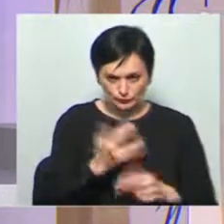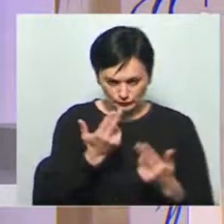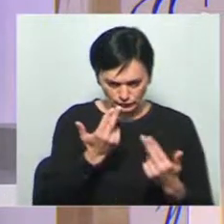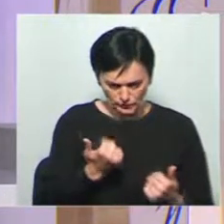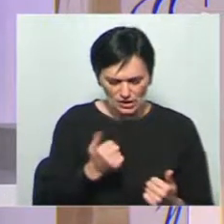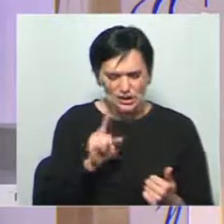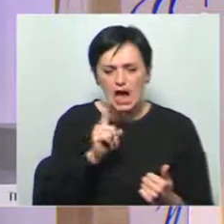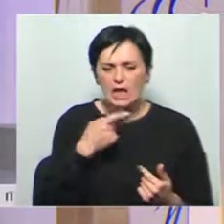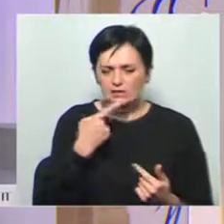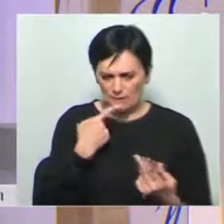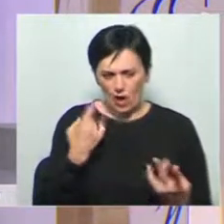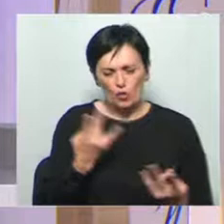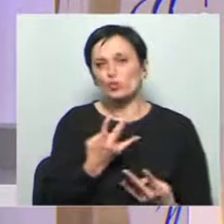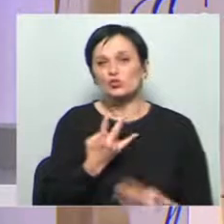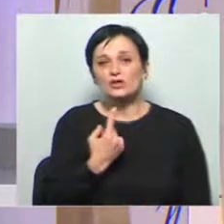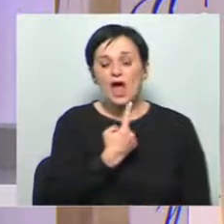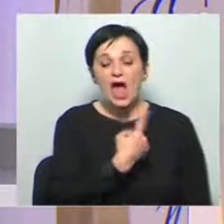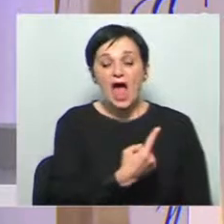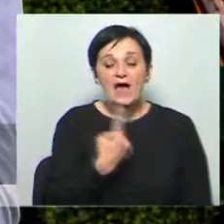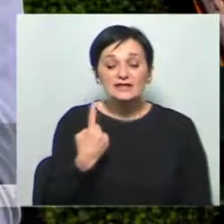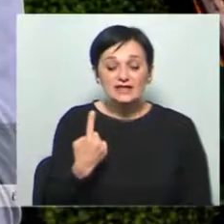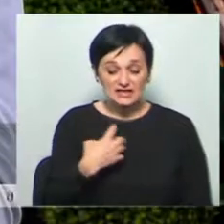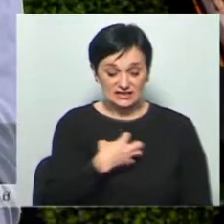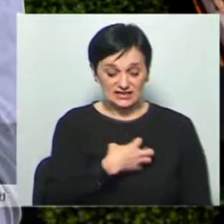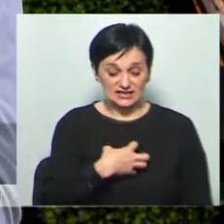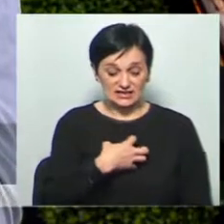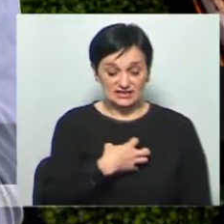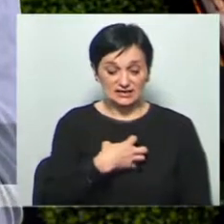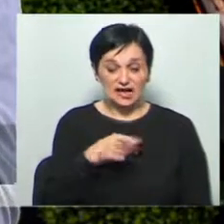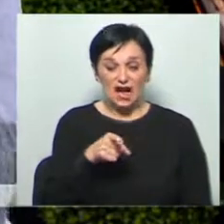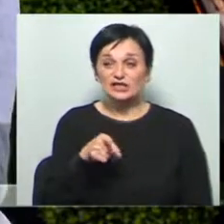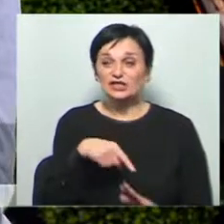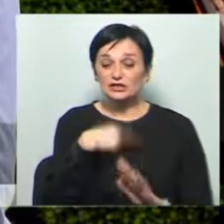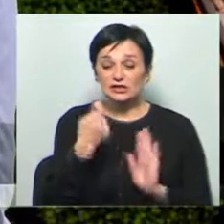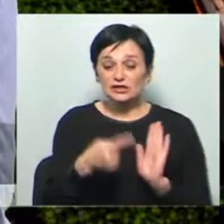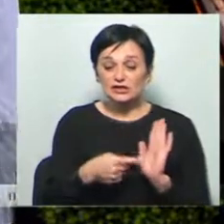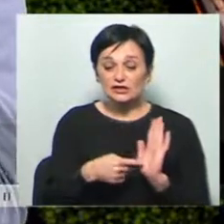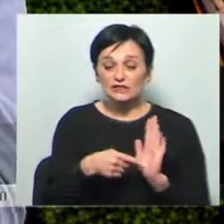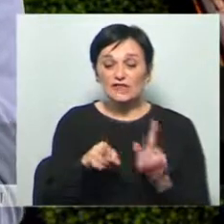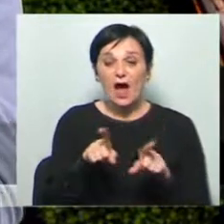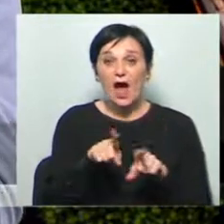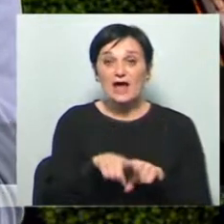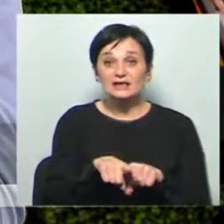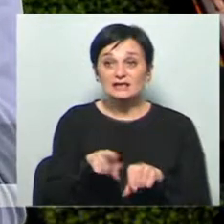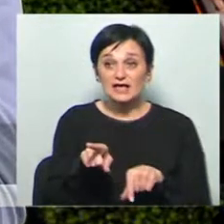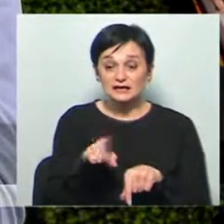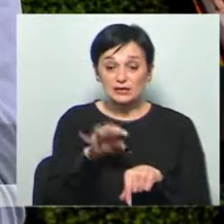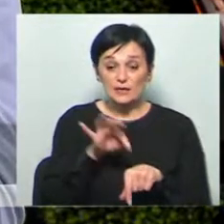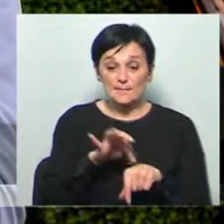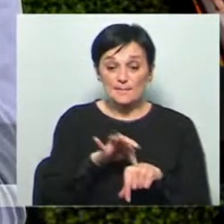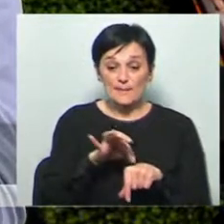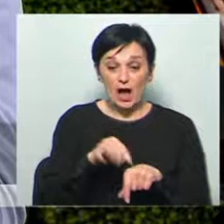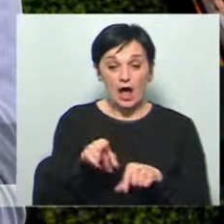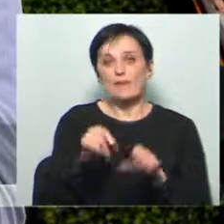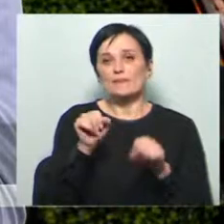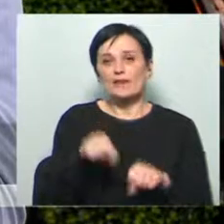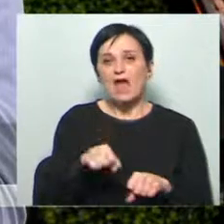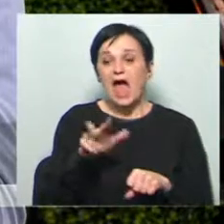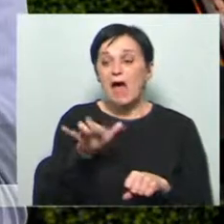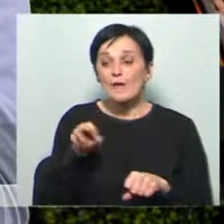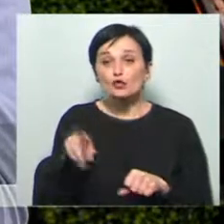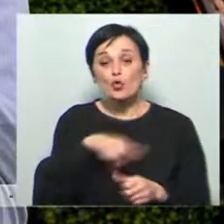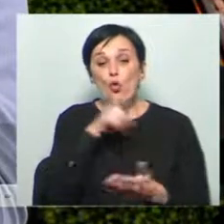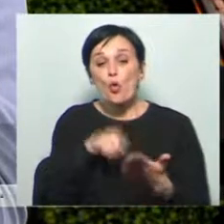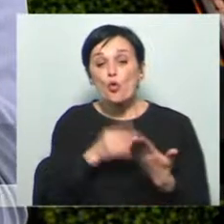შეფასება? ერთ-ერთი ძირითადი კითხვა, რომელიც ესეთ პაციენტს ესეთ პაციენტს შეიძლება დაუსვას ჰემატოლოგმა არის სწორედ